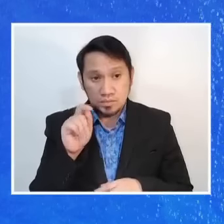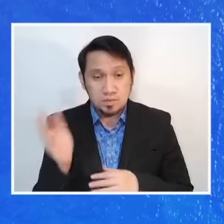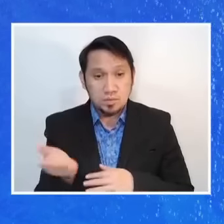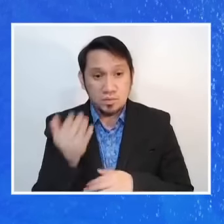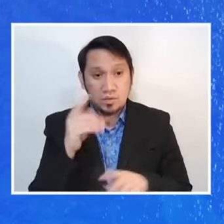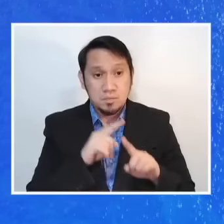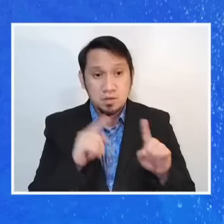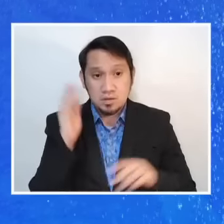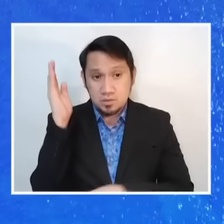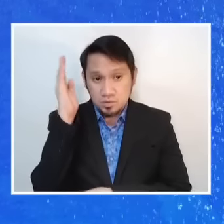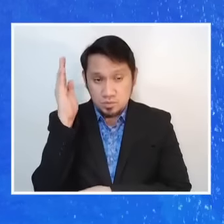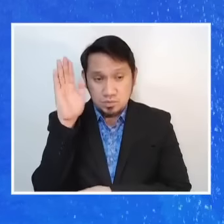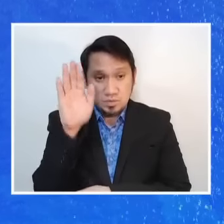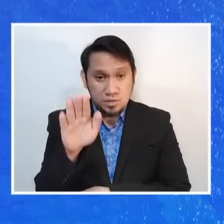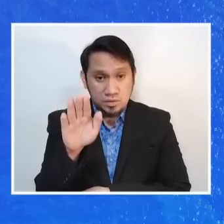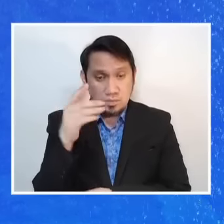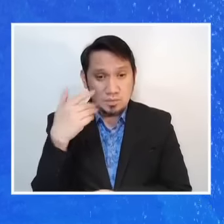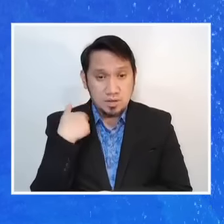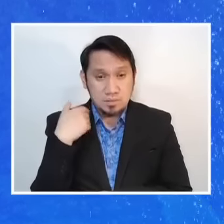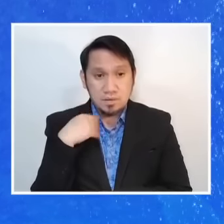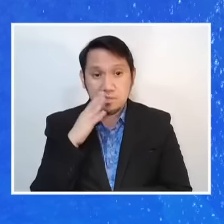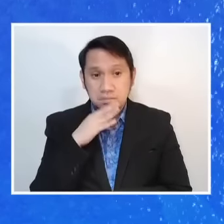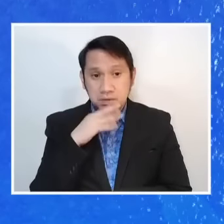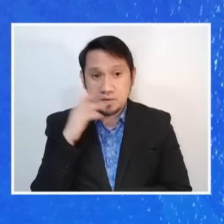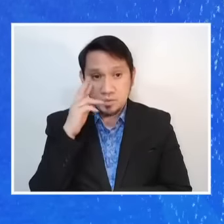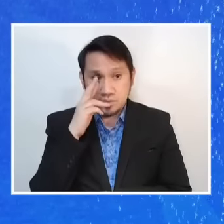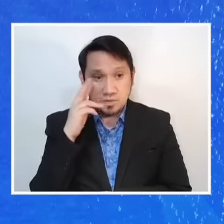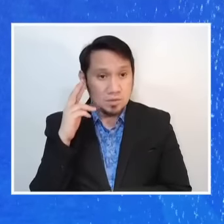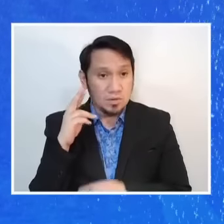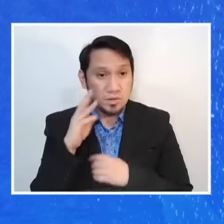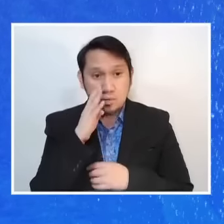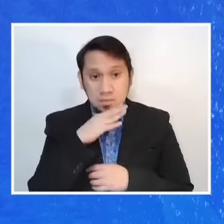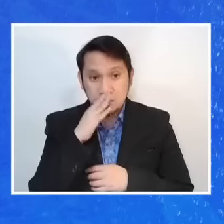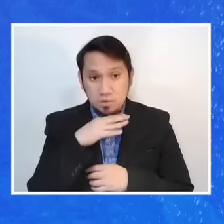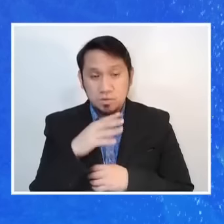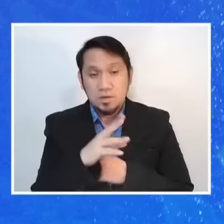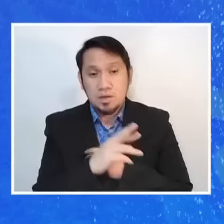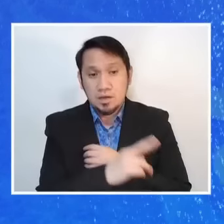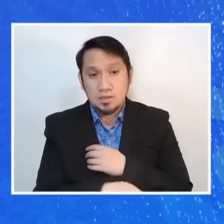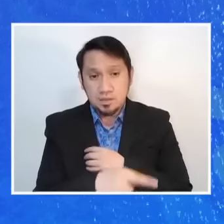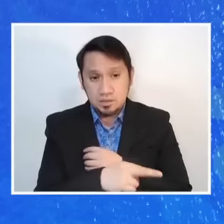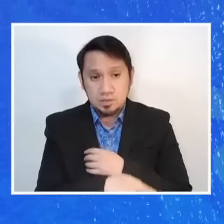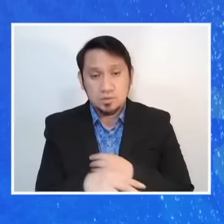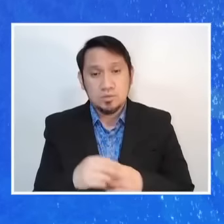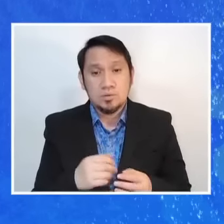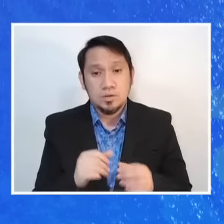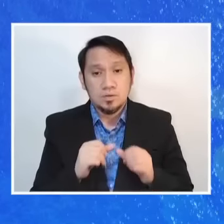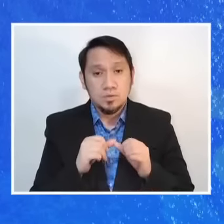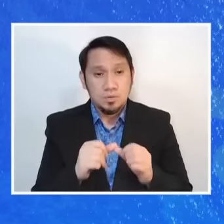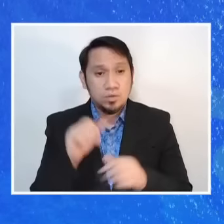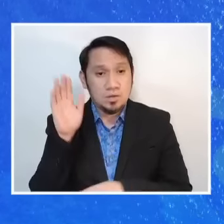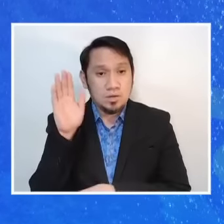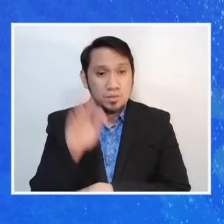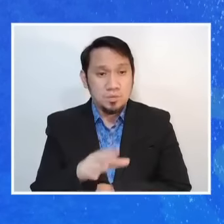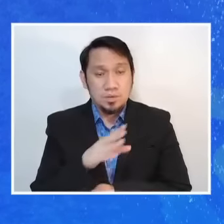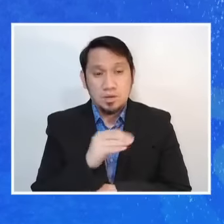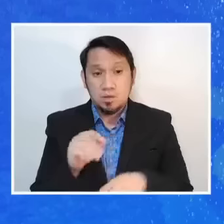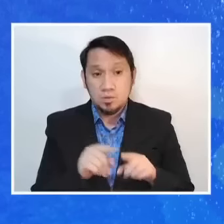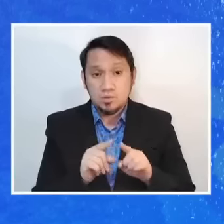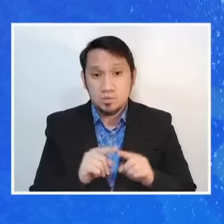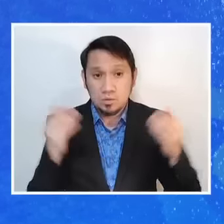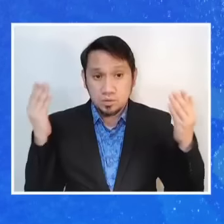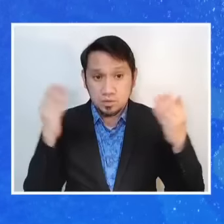mula tanghali, may ulan na sa may Bicol Region at dito po sa Southern Quezon at magtutuloy-tuloy ito hanggang hapon at pagsapit ng gabi, may ulan